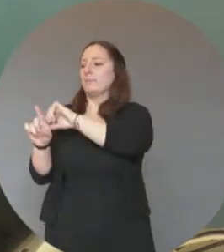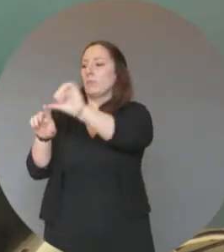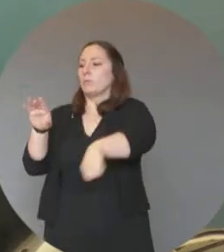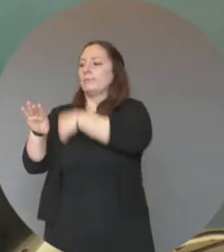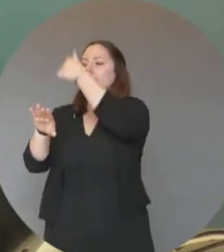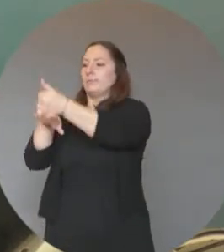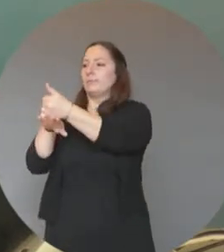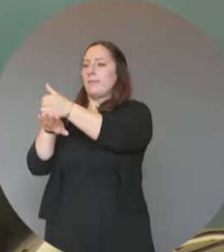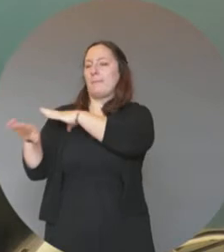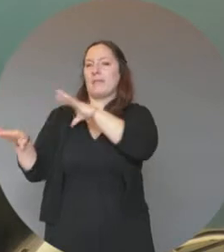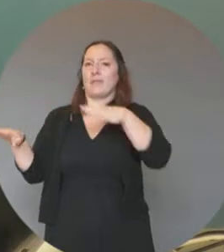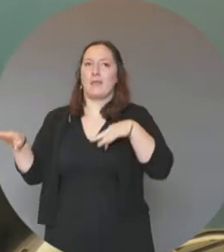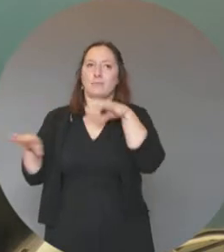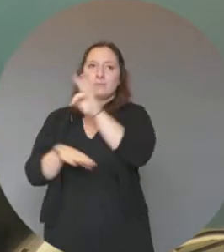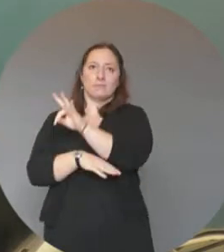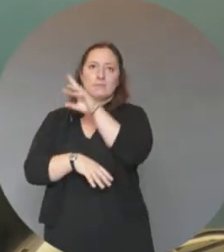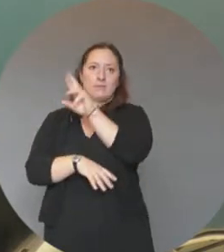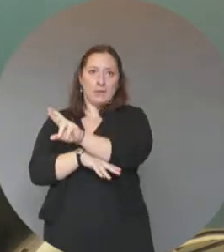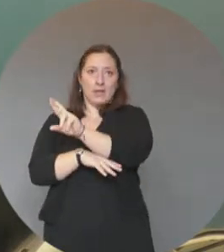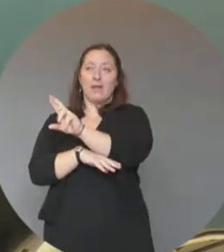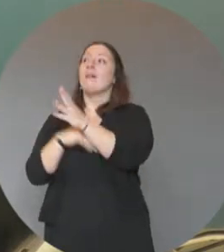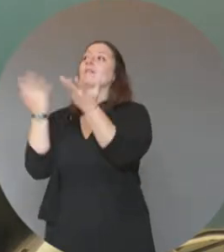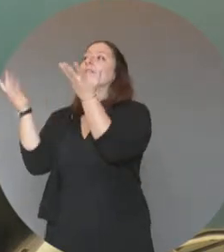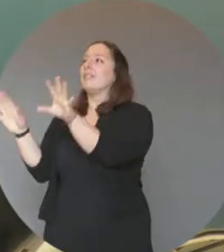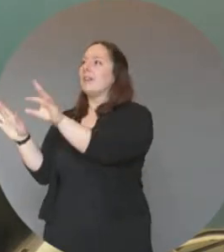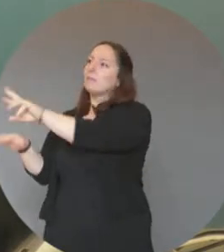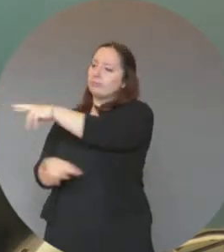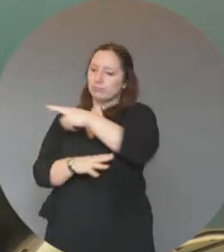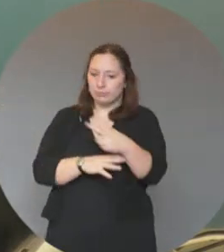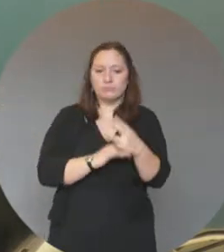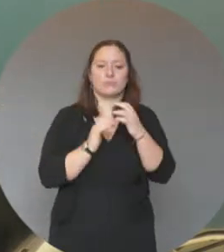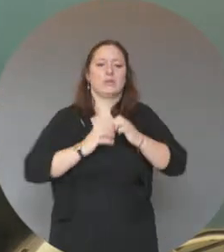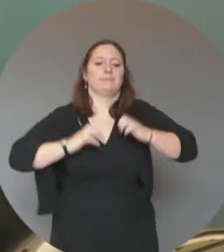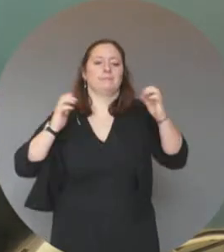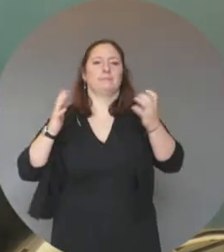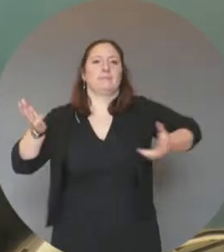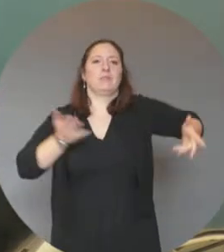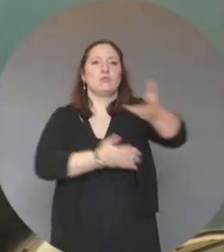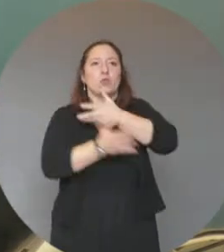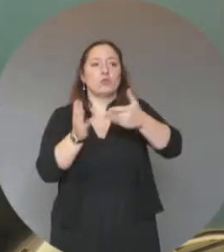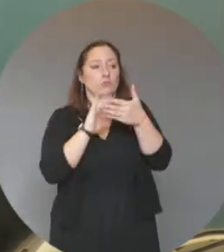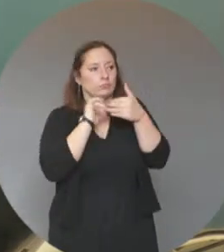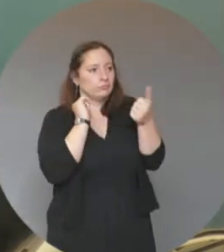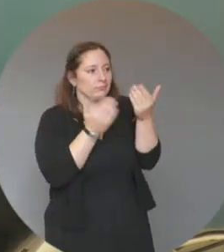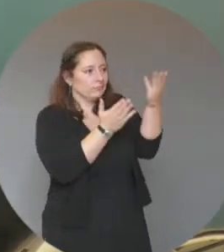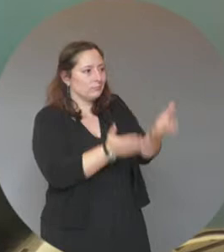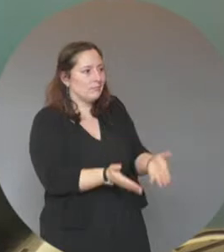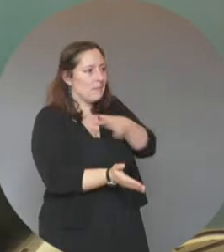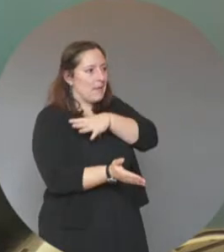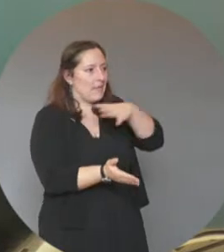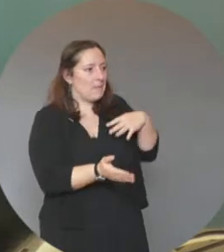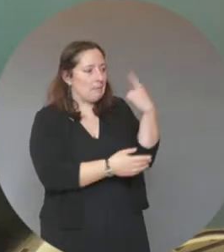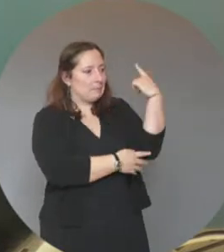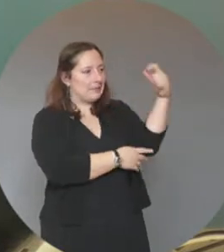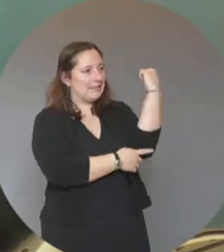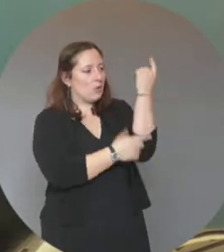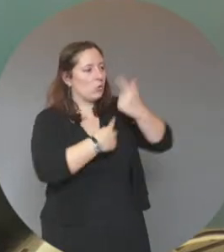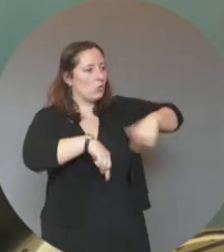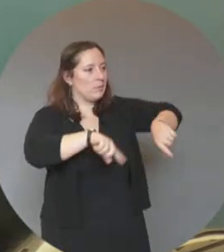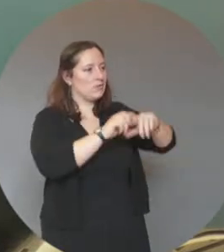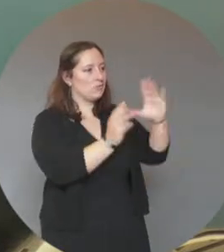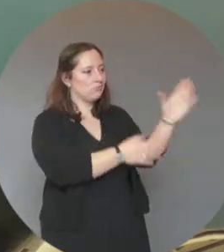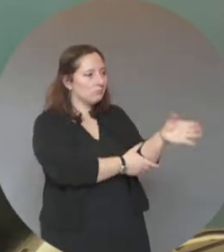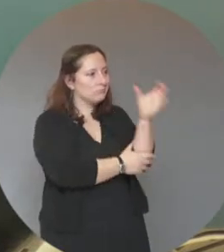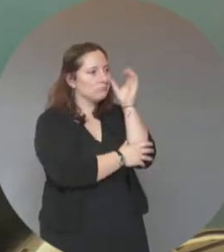Thibaud doréno nous reprenons notre séance je donne tout de suite la parole à madame la Présidente de la Commission